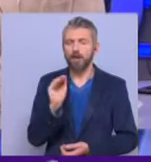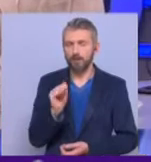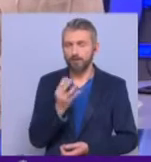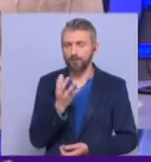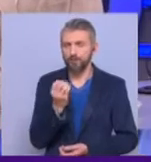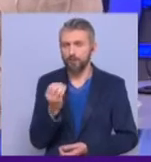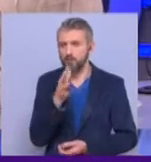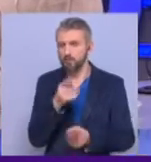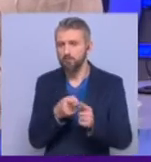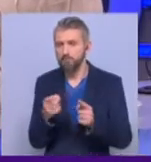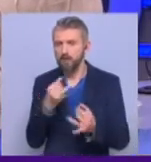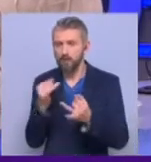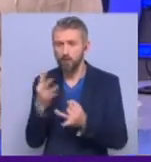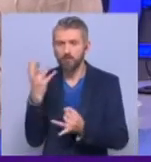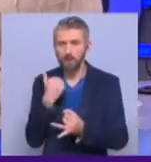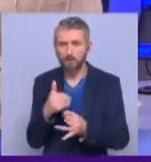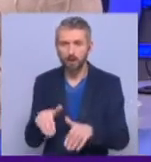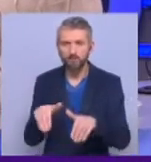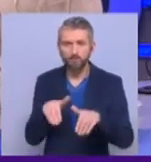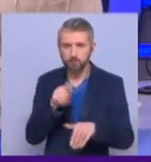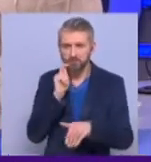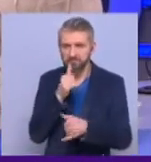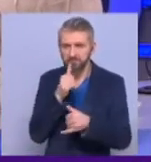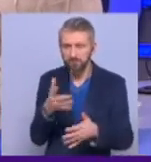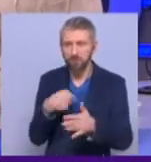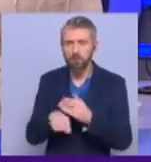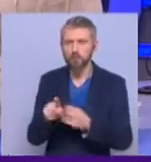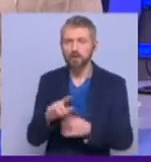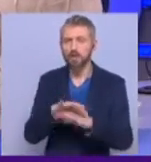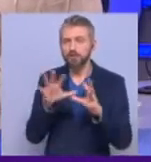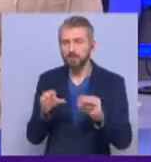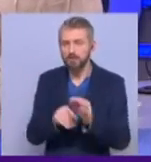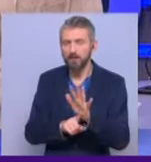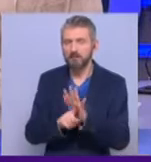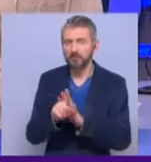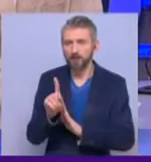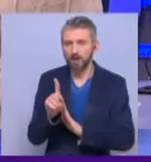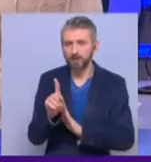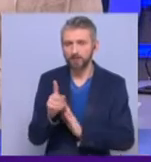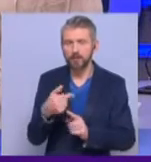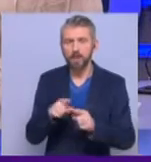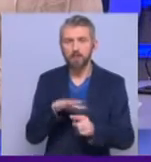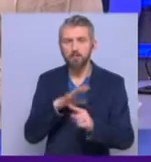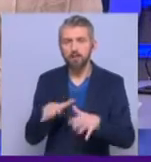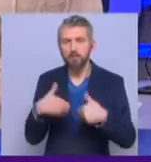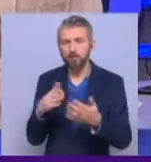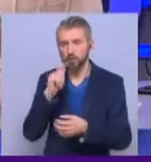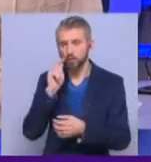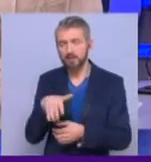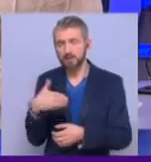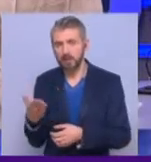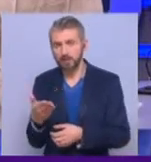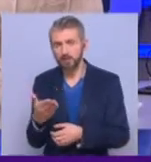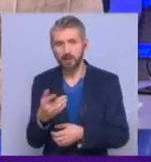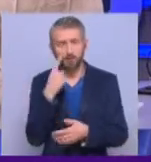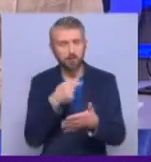процесі переговорів, коли вже, собственно говоря, вступати Україні було некуди, тому що, в принципі, изначально це було предложение української сторони, на которое...